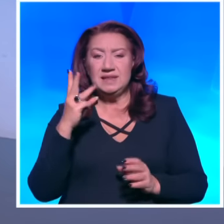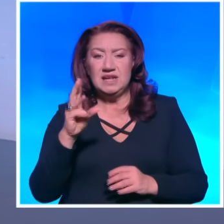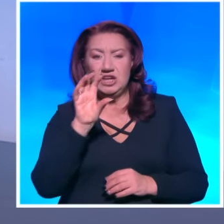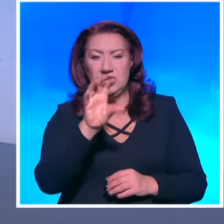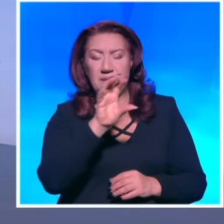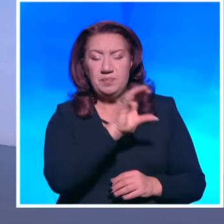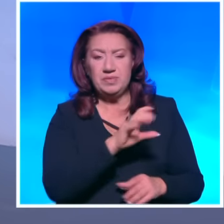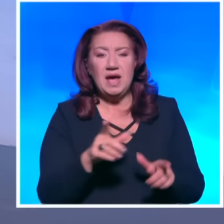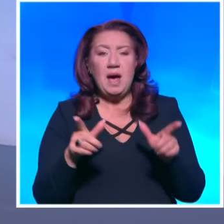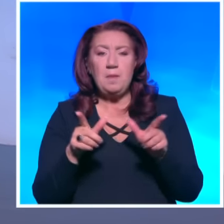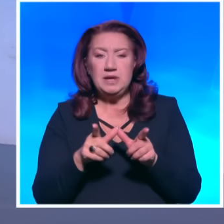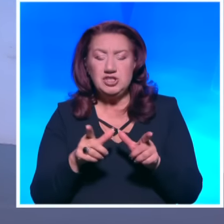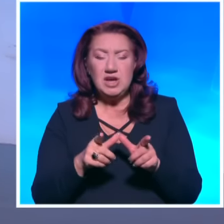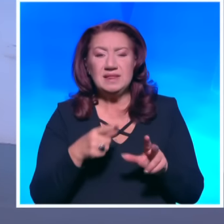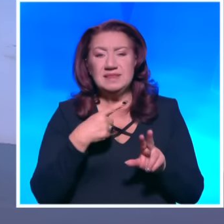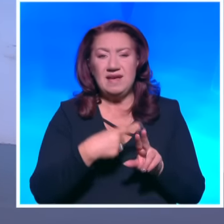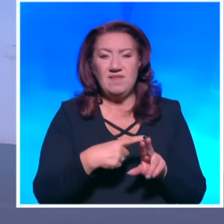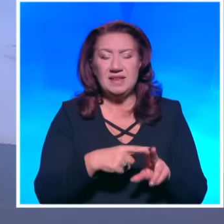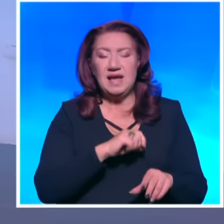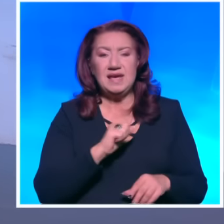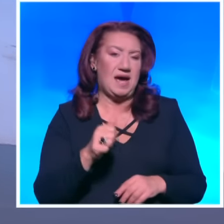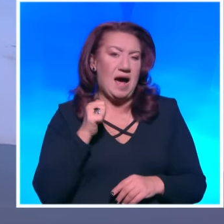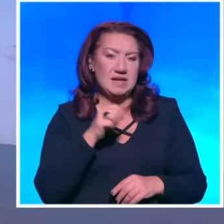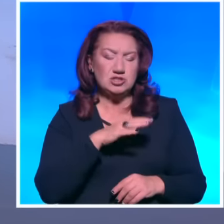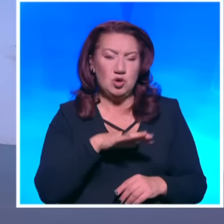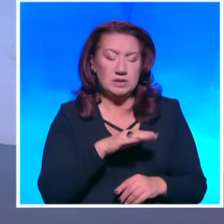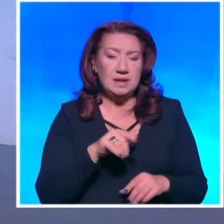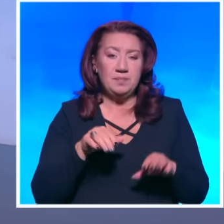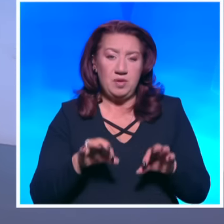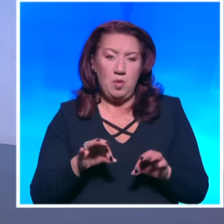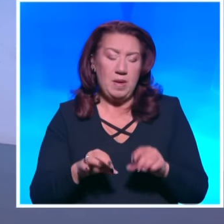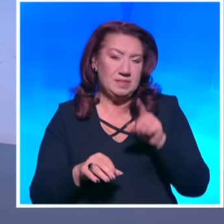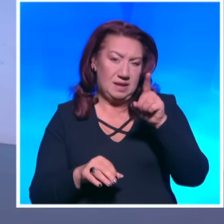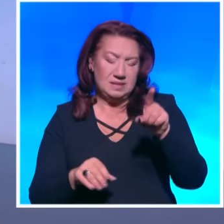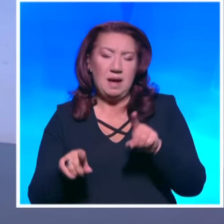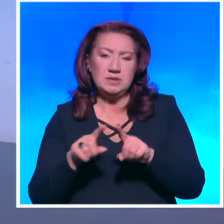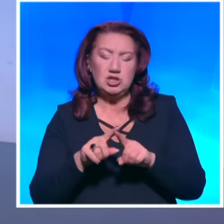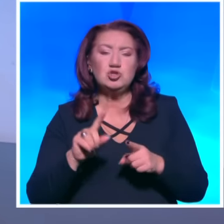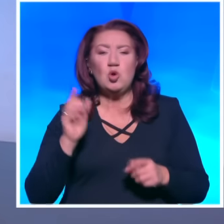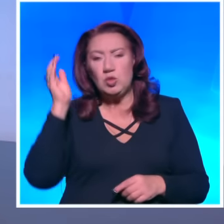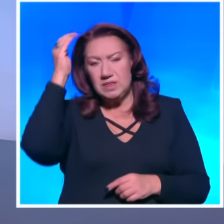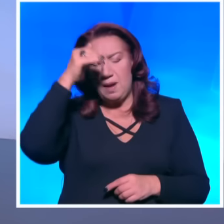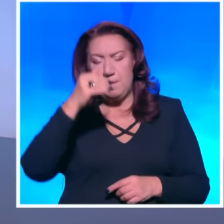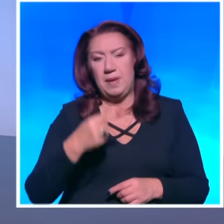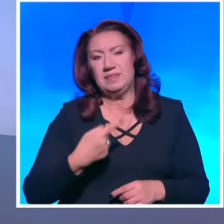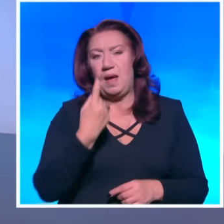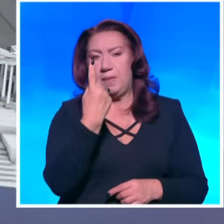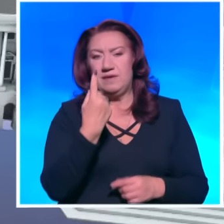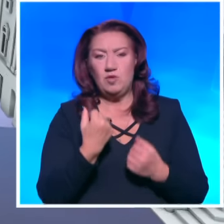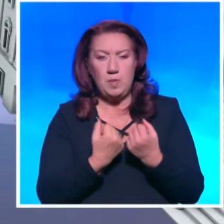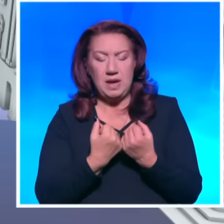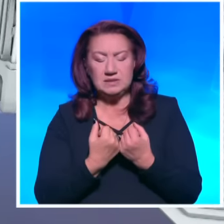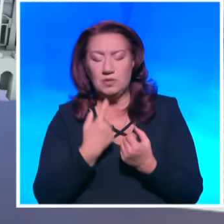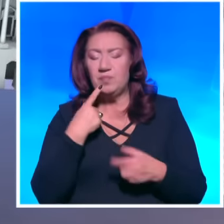Мичиган, Невада и Аризона. Към този момент и там Тръмп води. Изборите на 5 ноември решиха